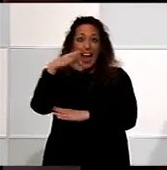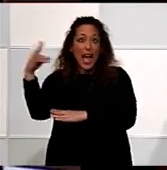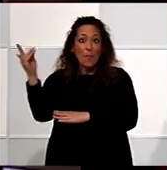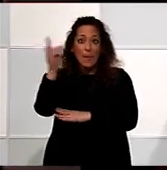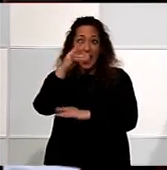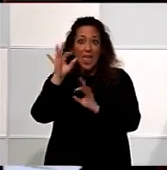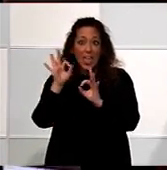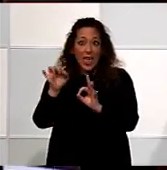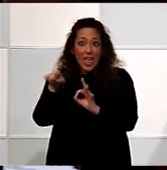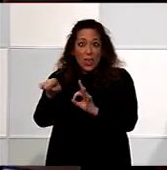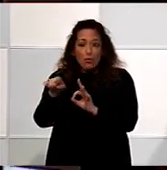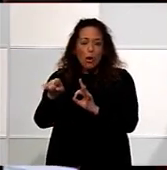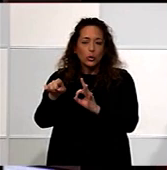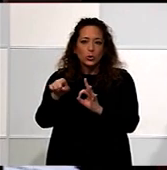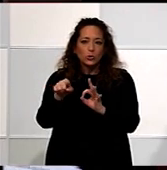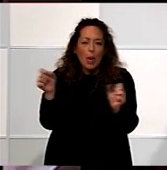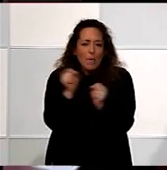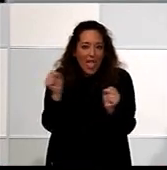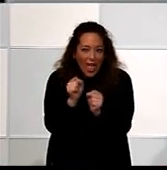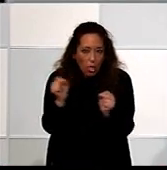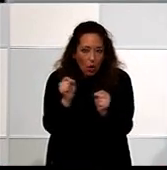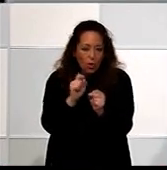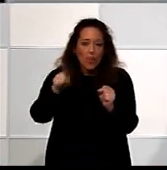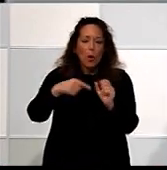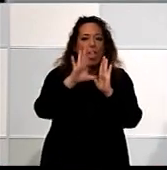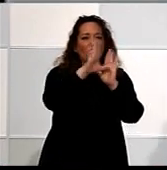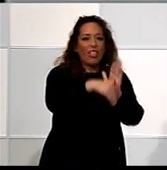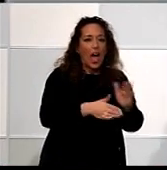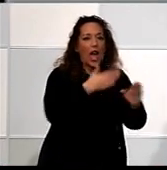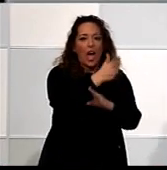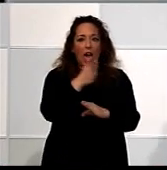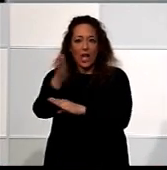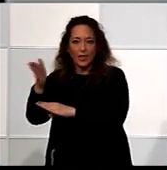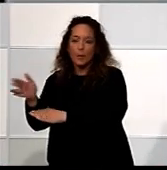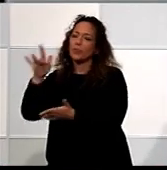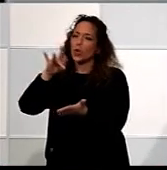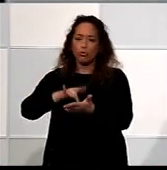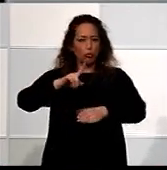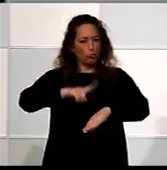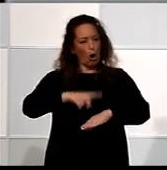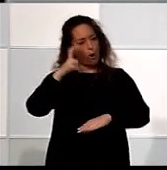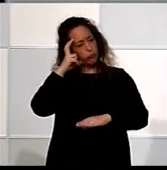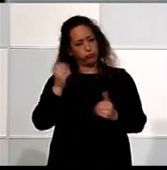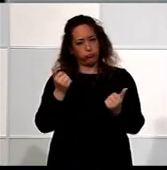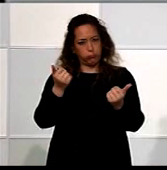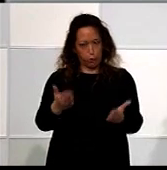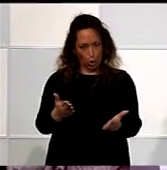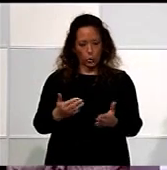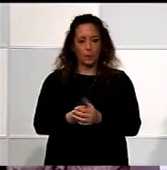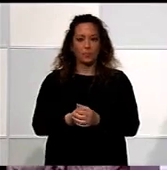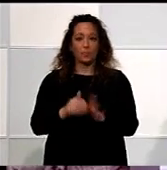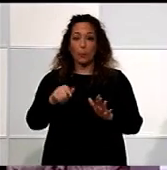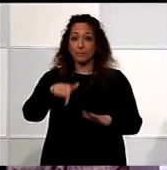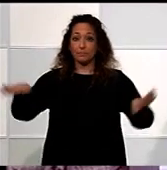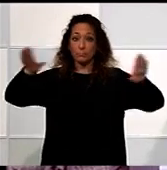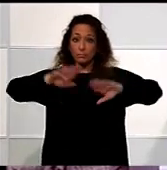després tardem molt en tornar a les cases. Per tant, hem de dormir quan toca i fer bondat de la bona. Però, Gaspar, aquesta nit